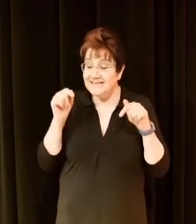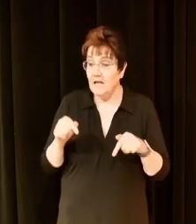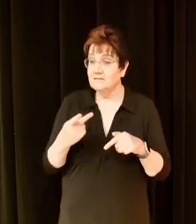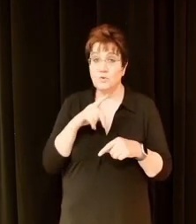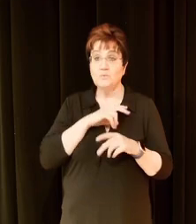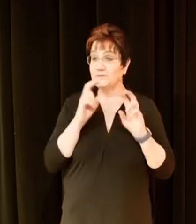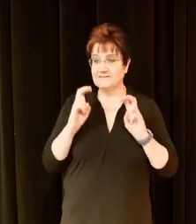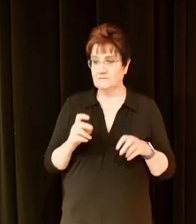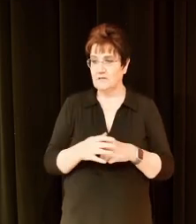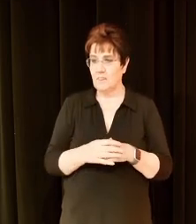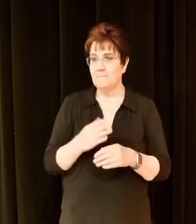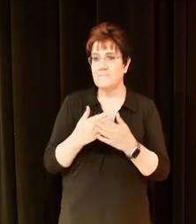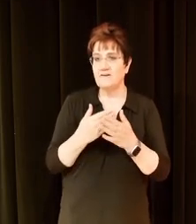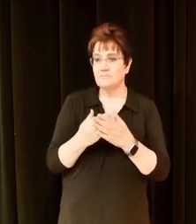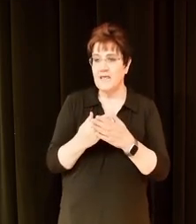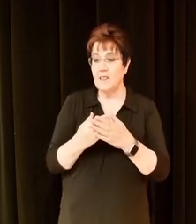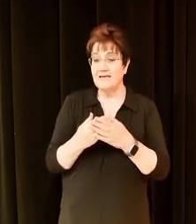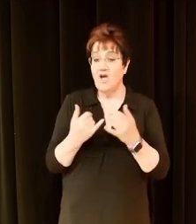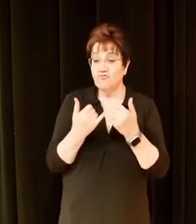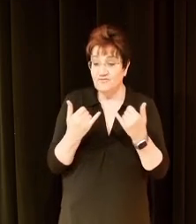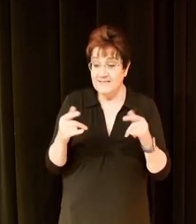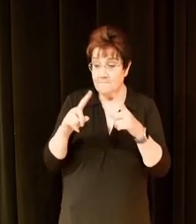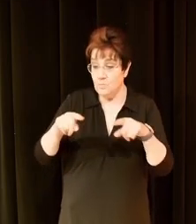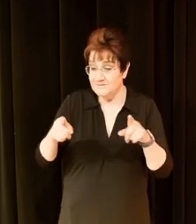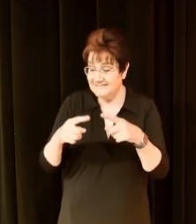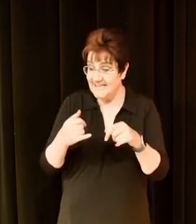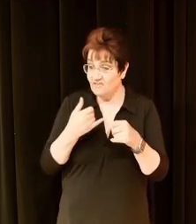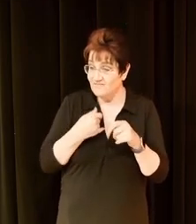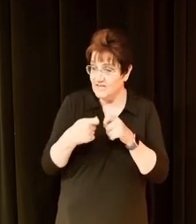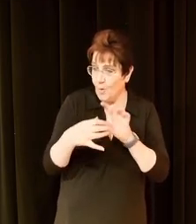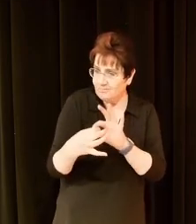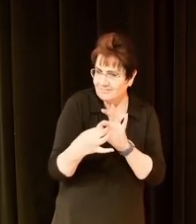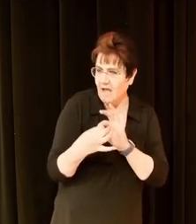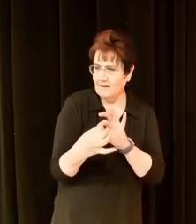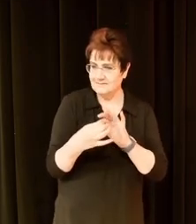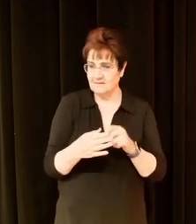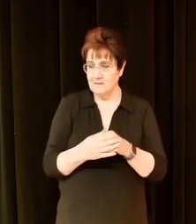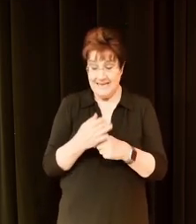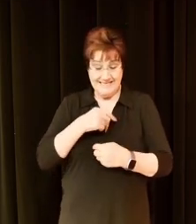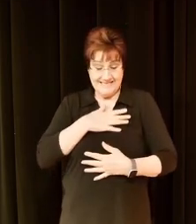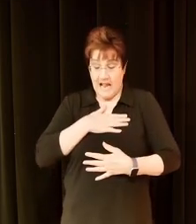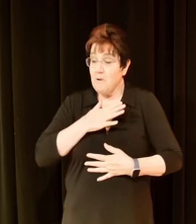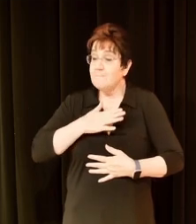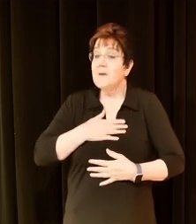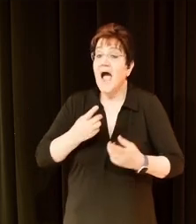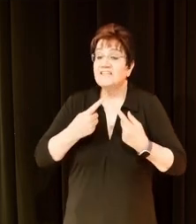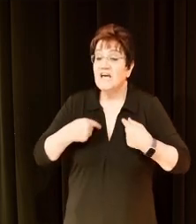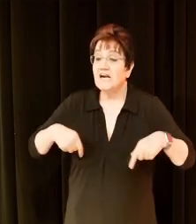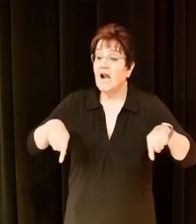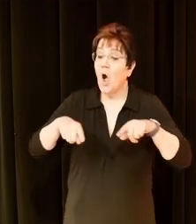wie komme ich überhaupt in Kontakt zur Musik? Das heißt, was ist der Raum, den ich mir selber zur Verfügung stelle, der eben nicht was